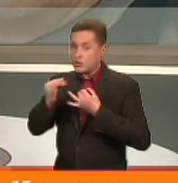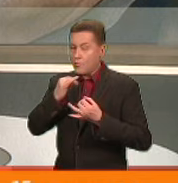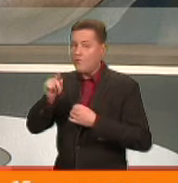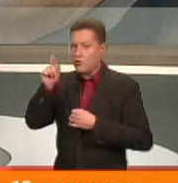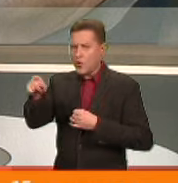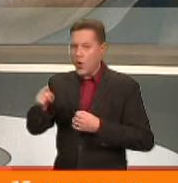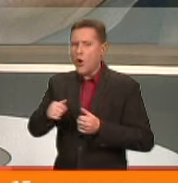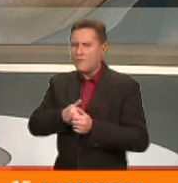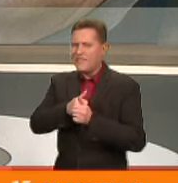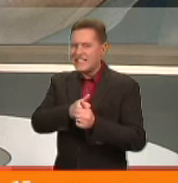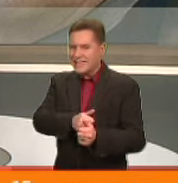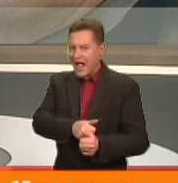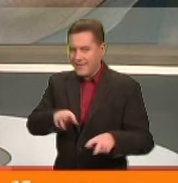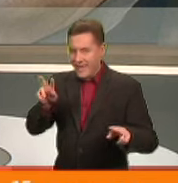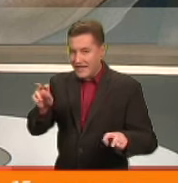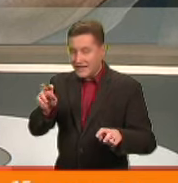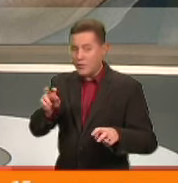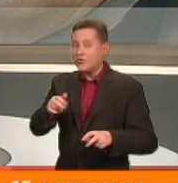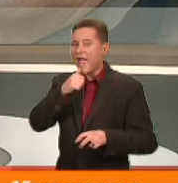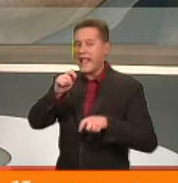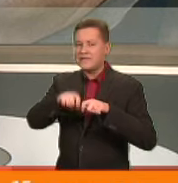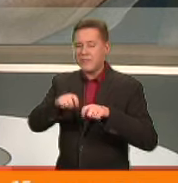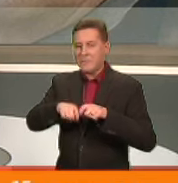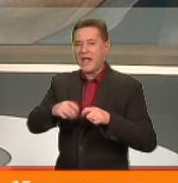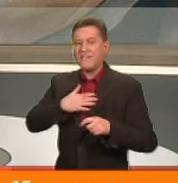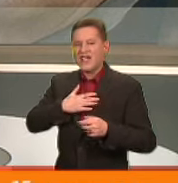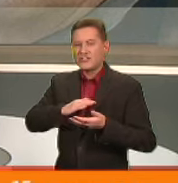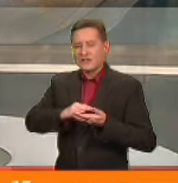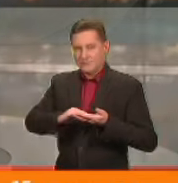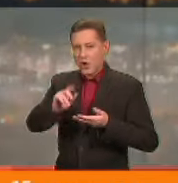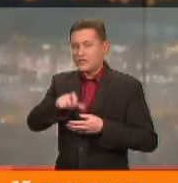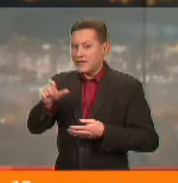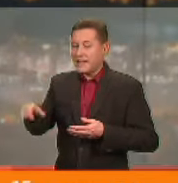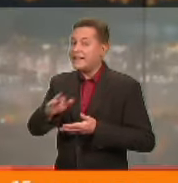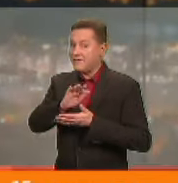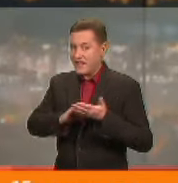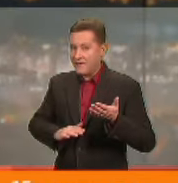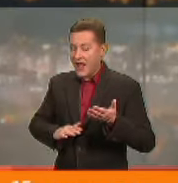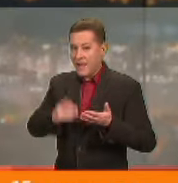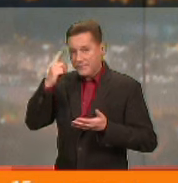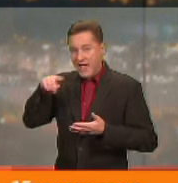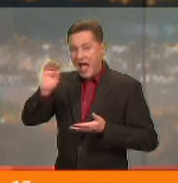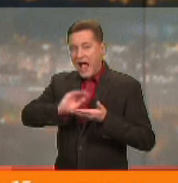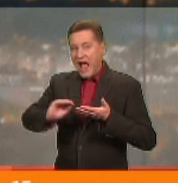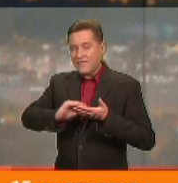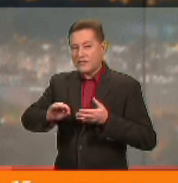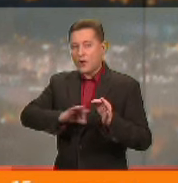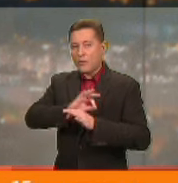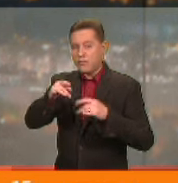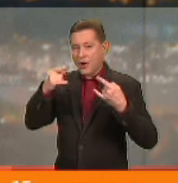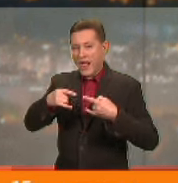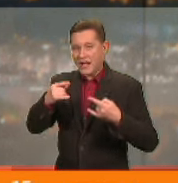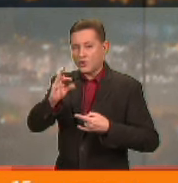повсякчас наздоганятимуть. Світоглядний експеримент «Вікон» триває. Автор проекту Леонід